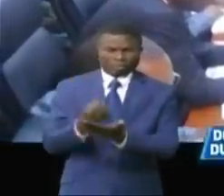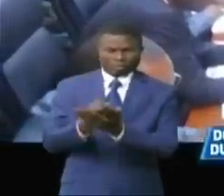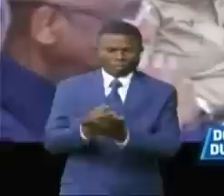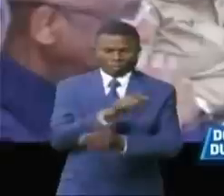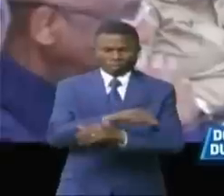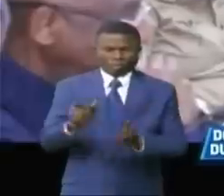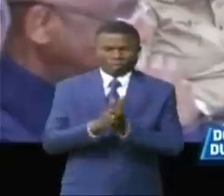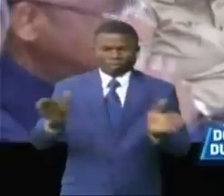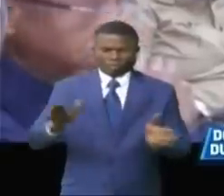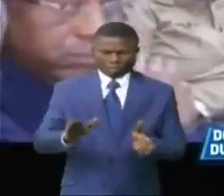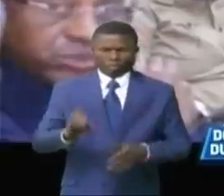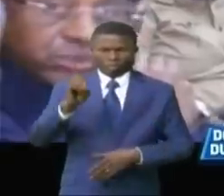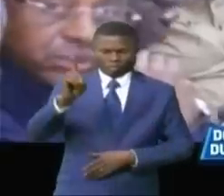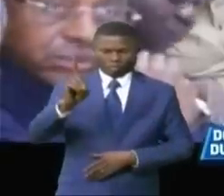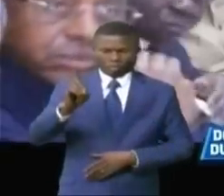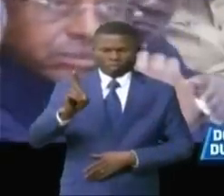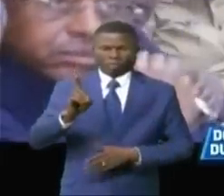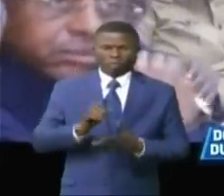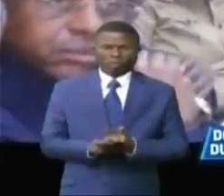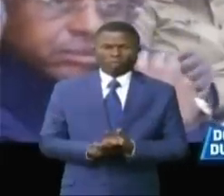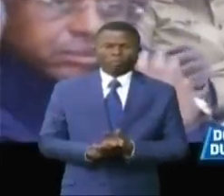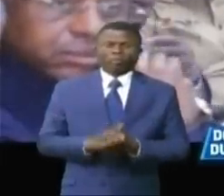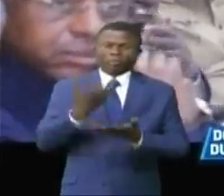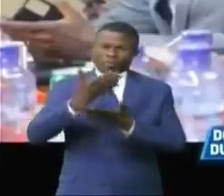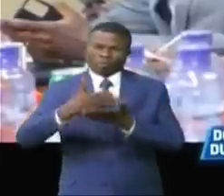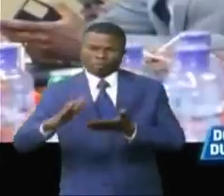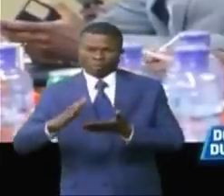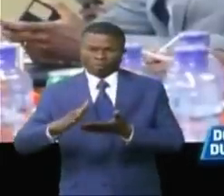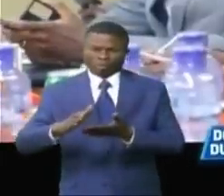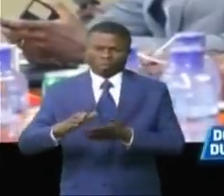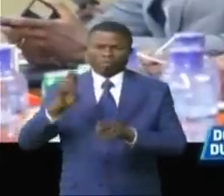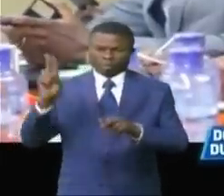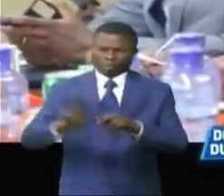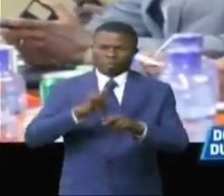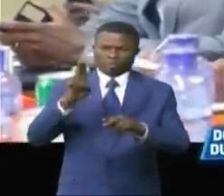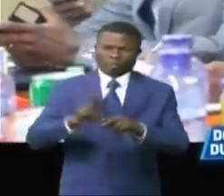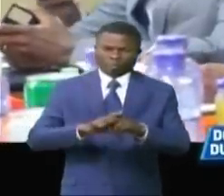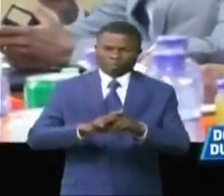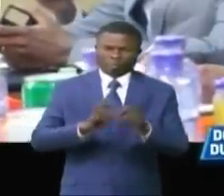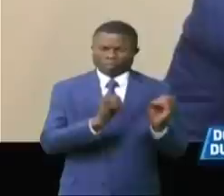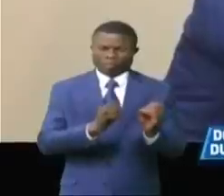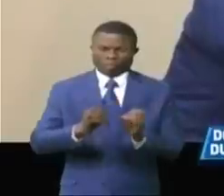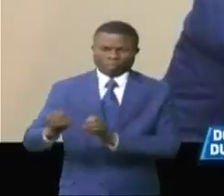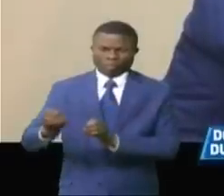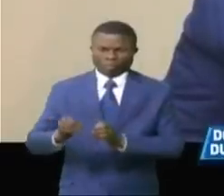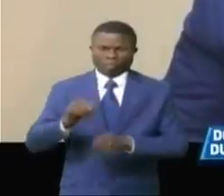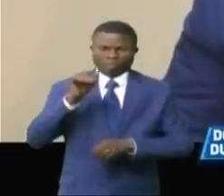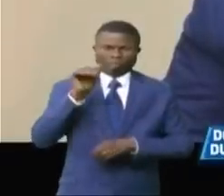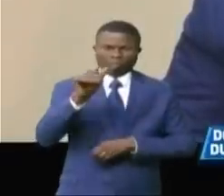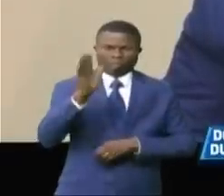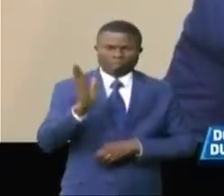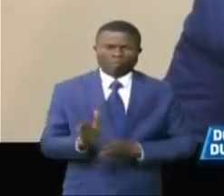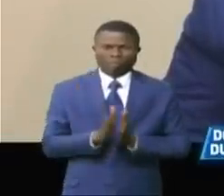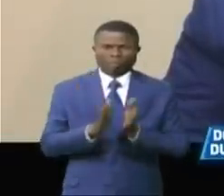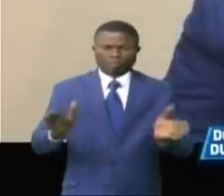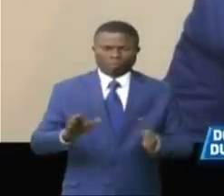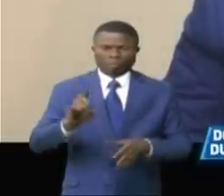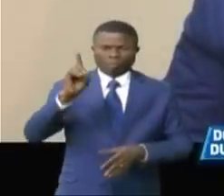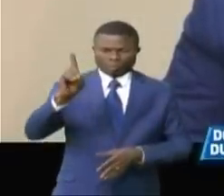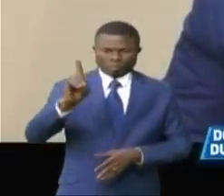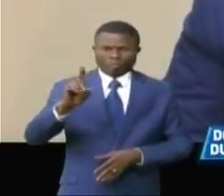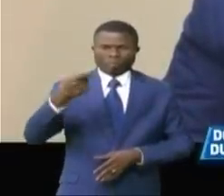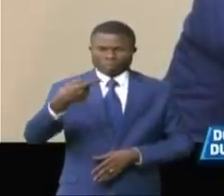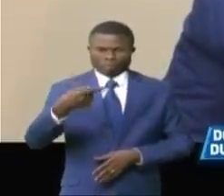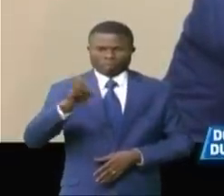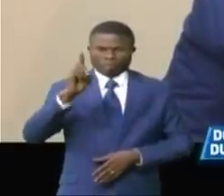Direction générale des douanes et accises est à la phase de la mise en œuvre, présidée par le directeur général de la DGDA,